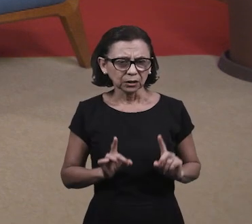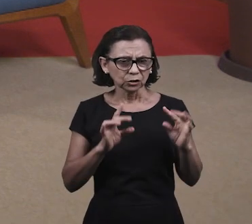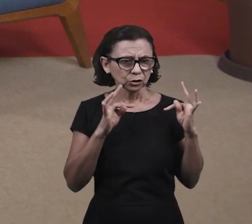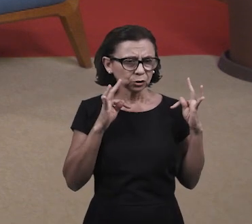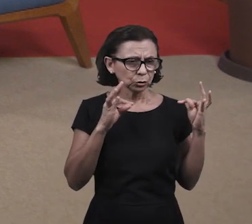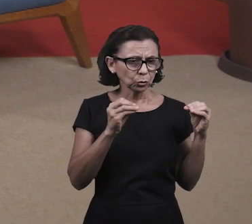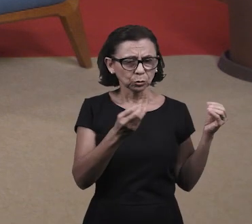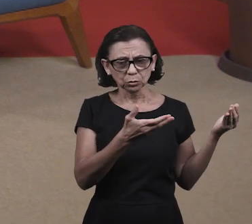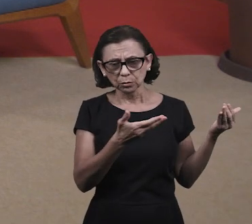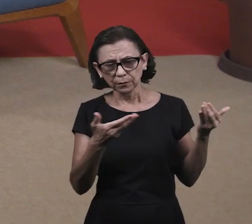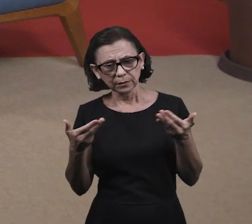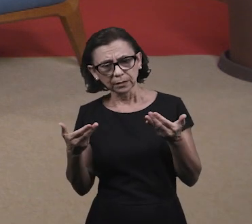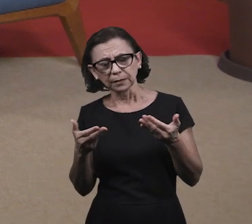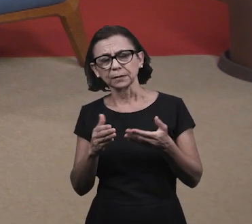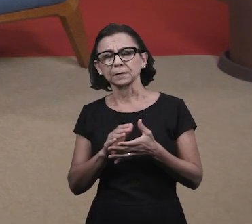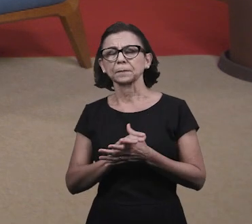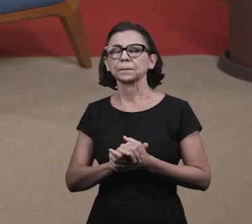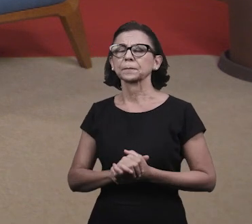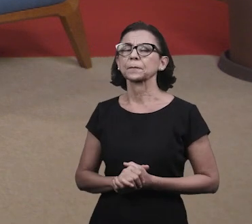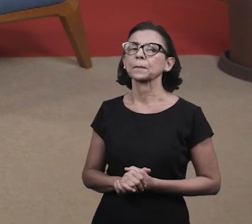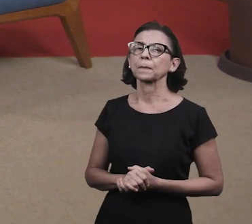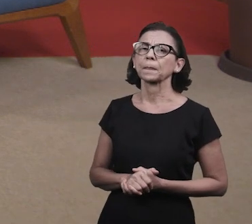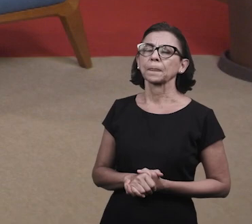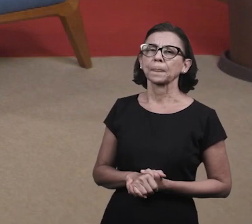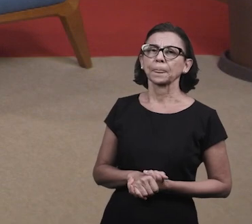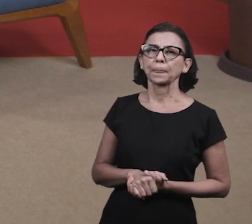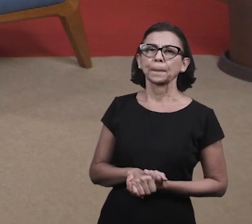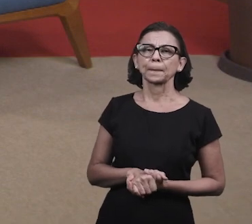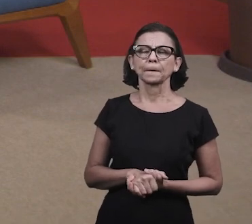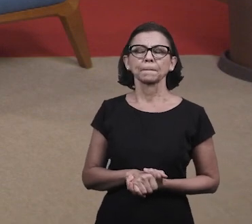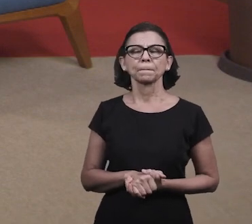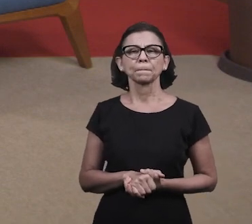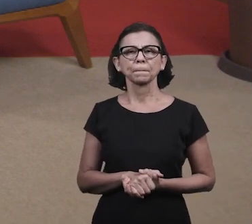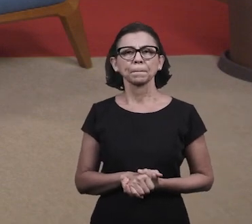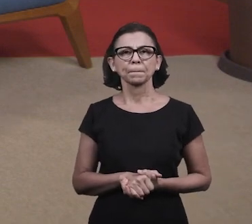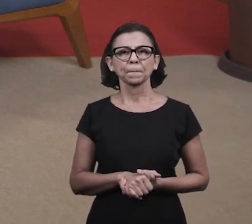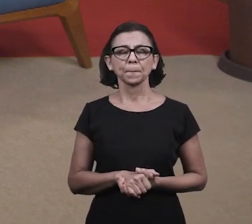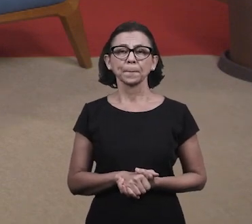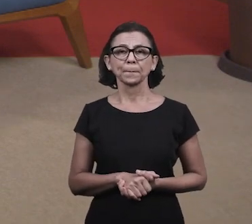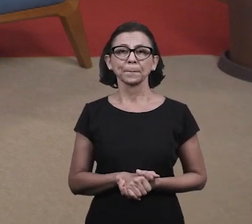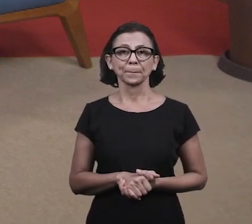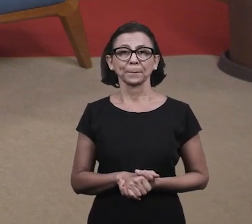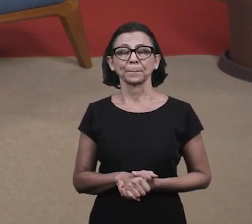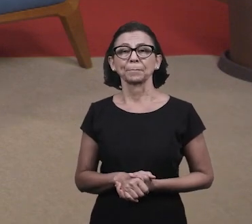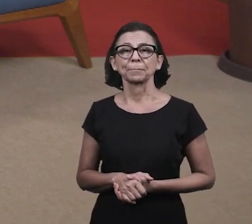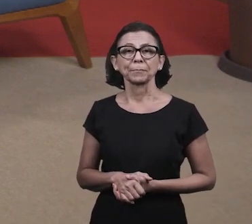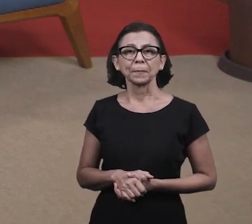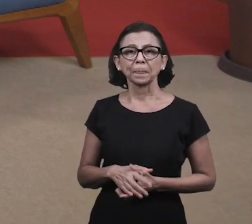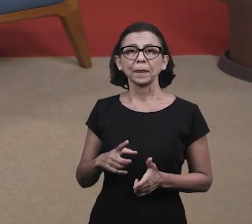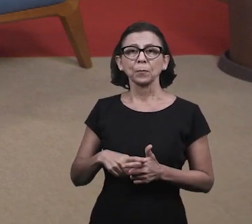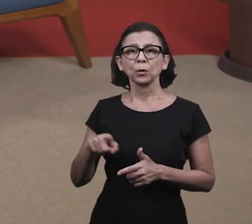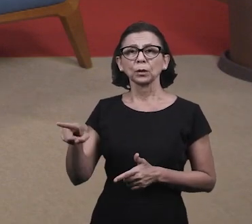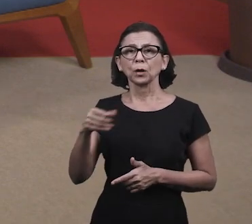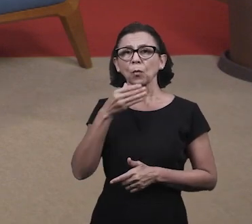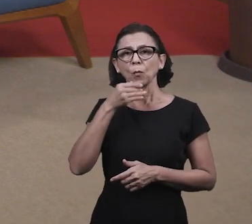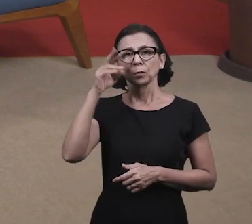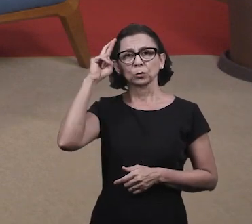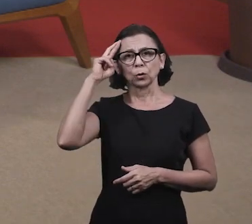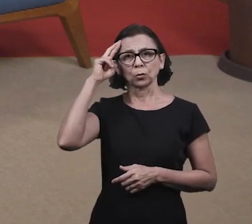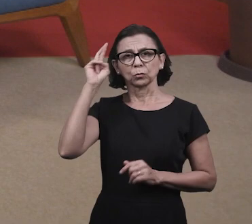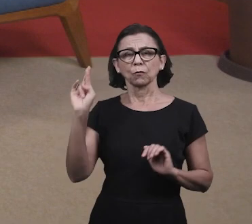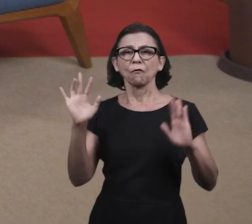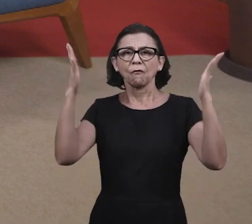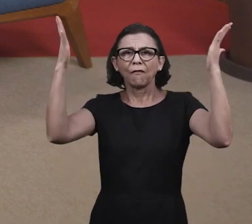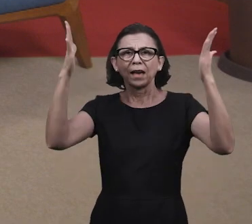que nous avons passé le 17-21, que le serviteur a annoncé à son Seigneur. Qu'est-ce qu'il a dit qu'il a laissé